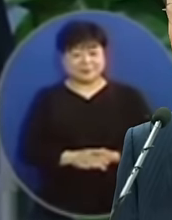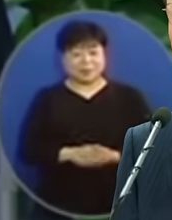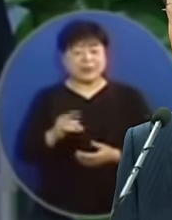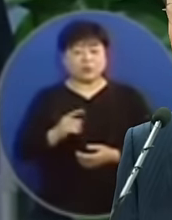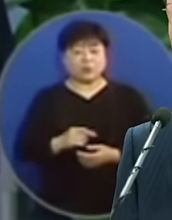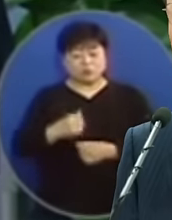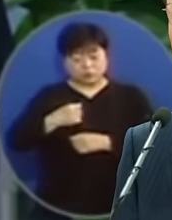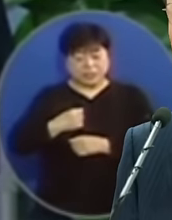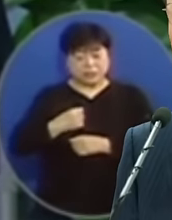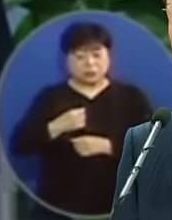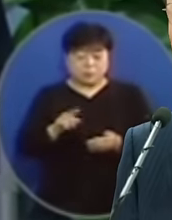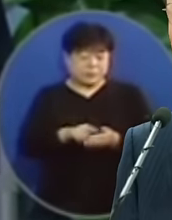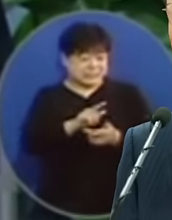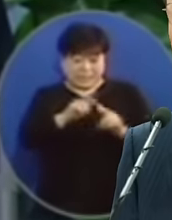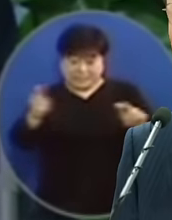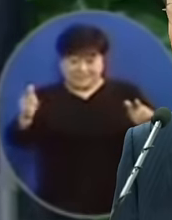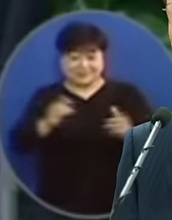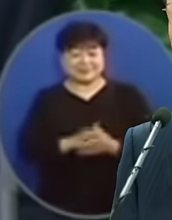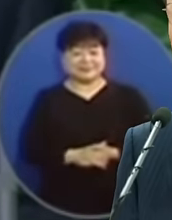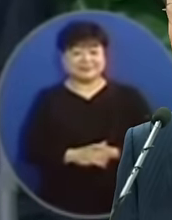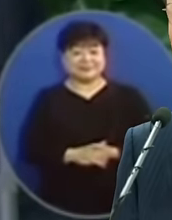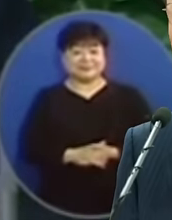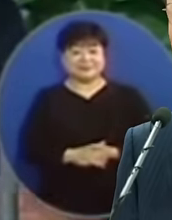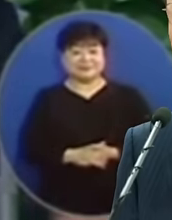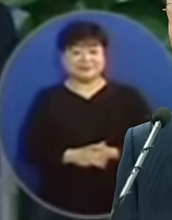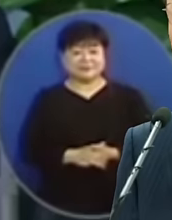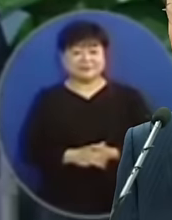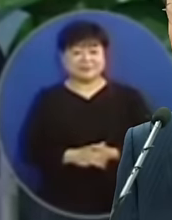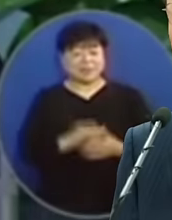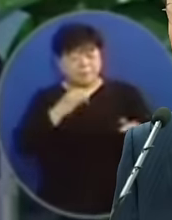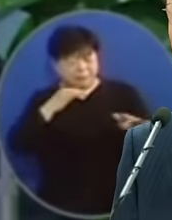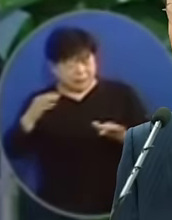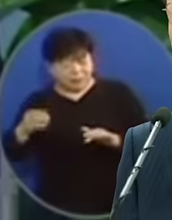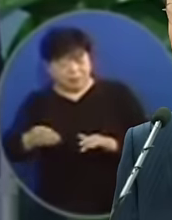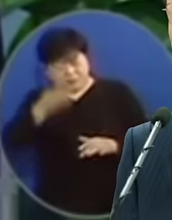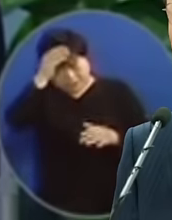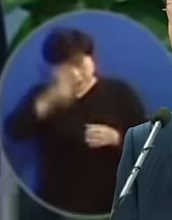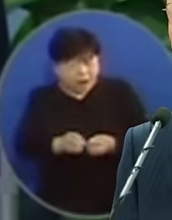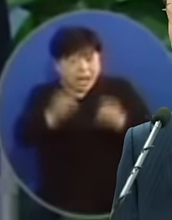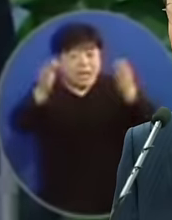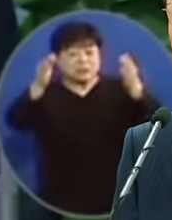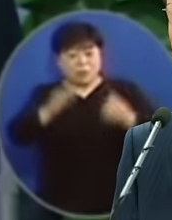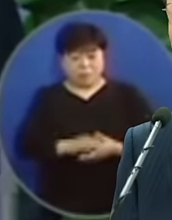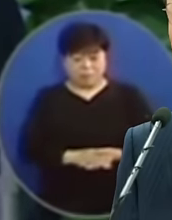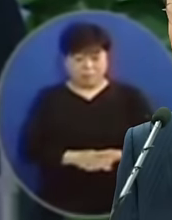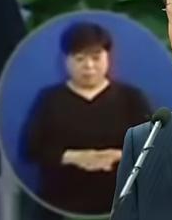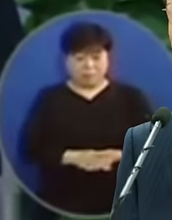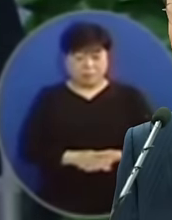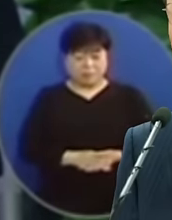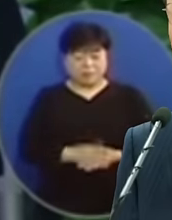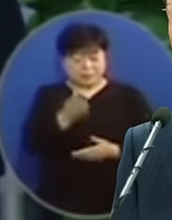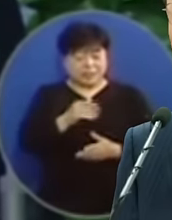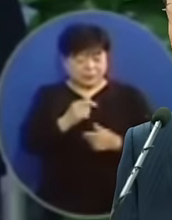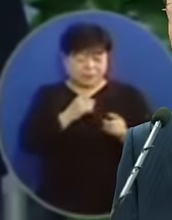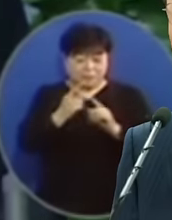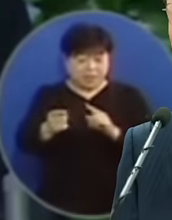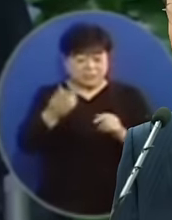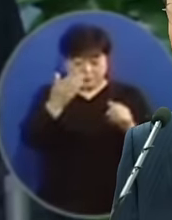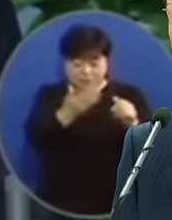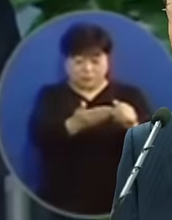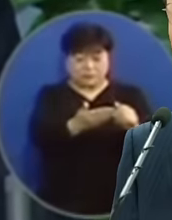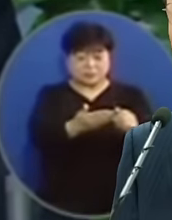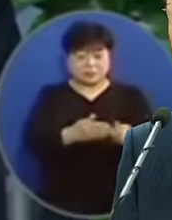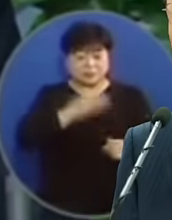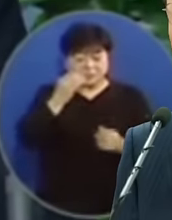그 군대도 홍해수가 갈라질 걸 안 믿었습니다. 그 창의란 홍해수가 어떻게 갈라지는 것입니까? 그러나 하나님께서 말씀을 하셔서